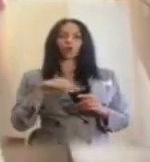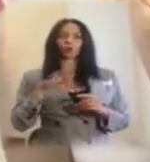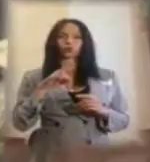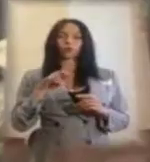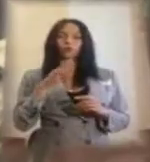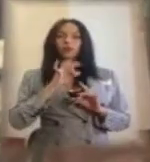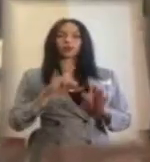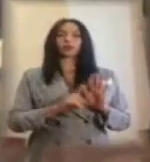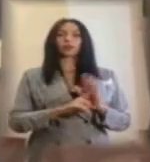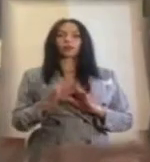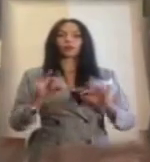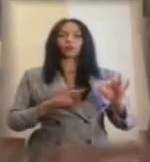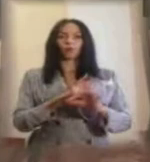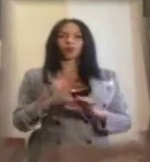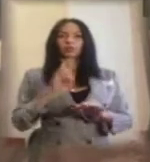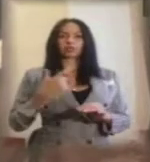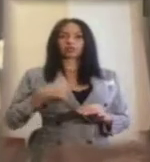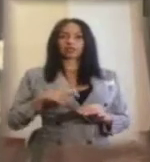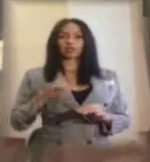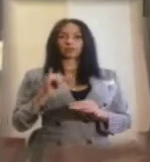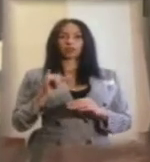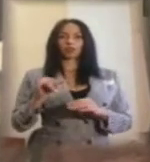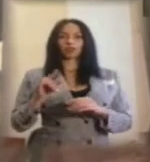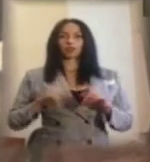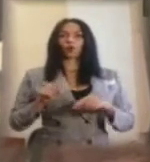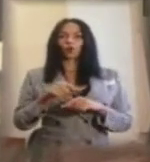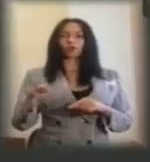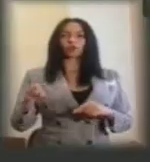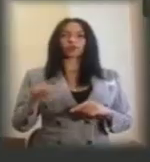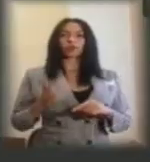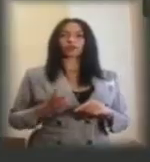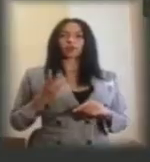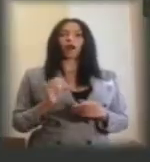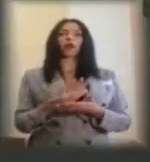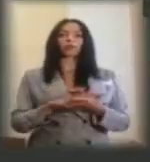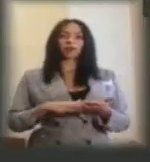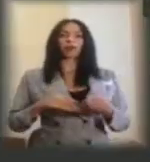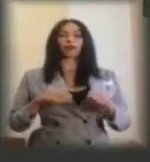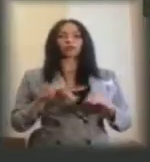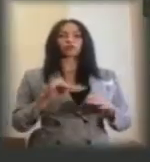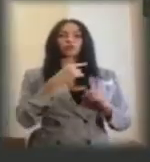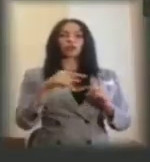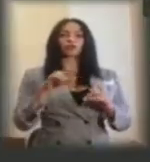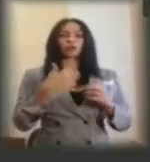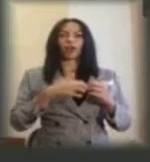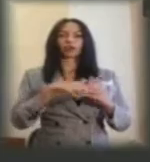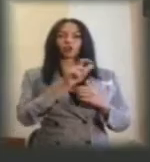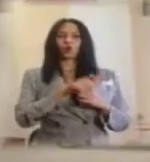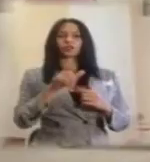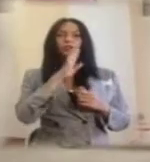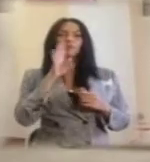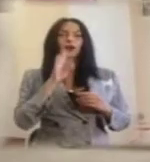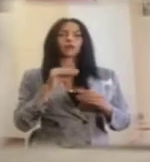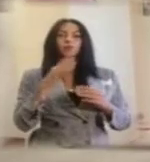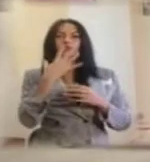родин ініціаторок. Згодом показати свої будні в декреті погодилися і інші херсонські мами. Знімали вдома, на кухні, на вулиці,